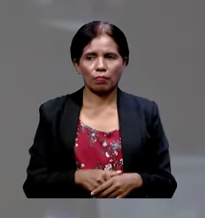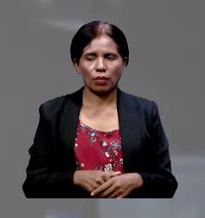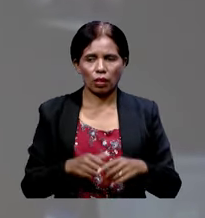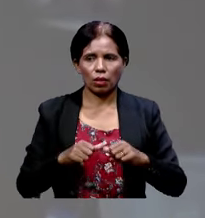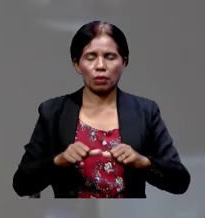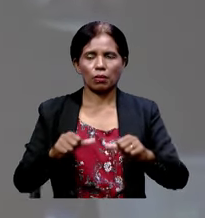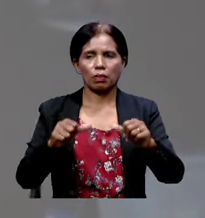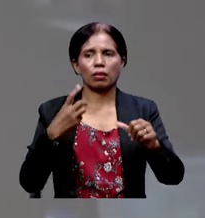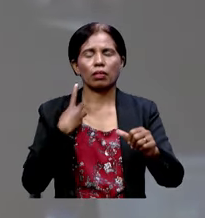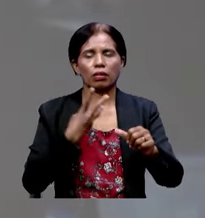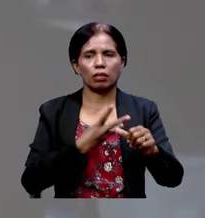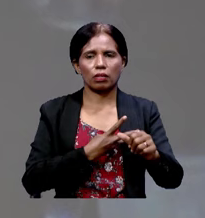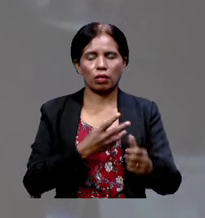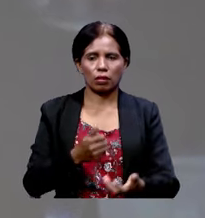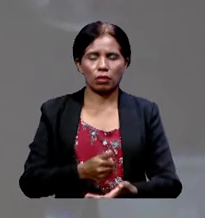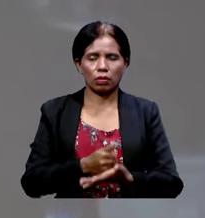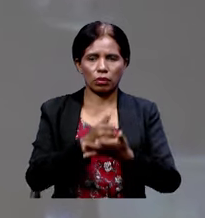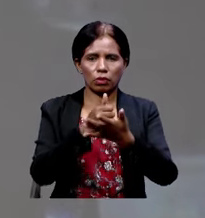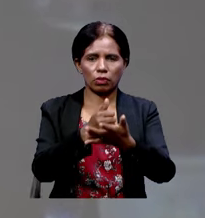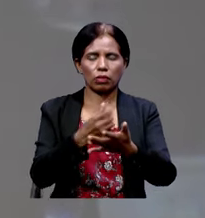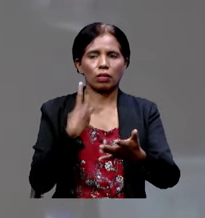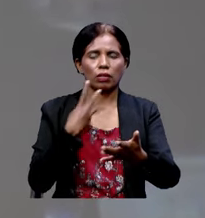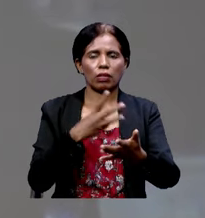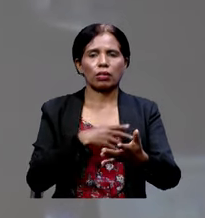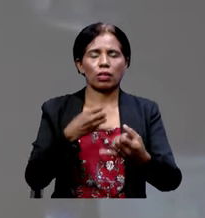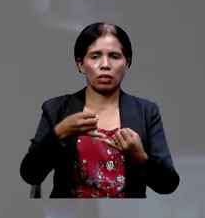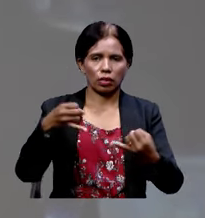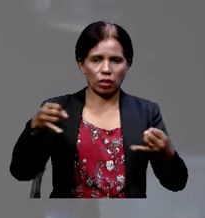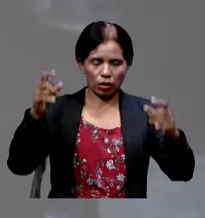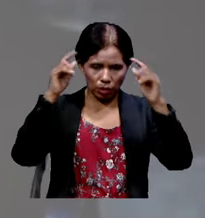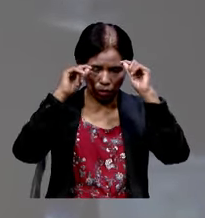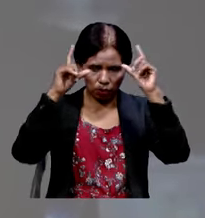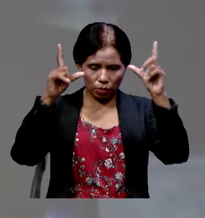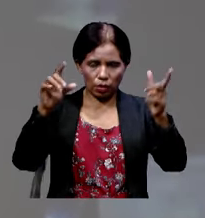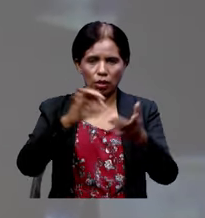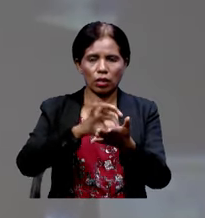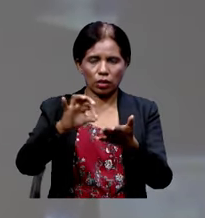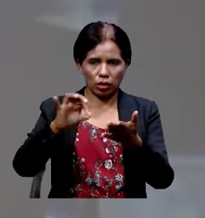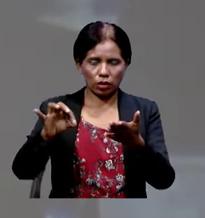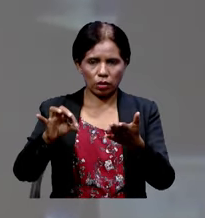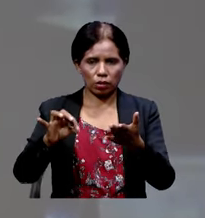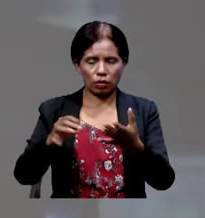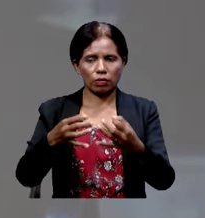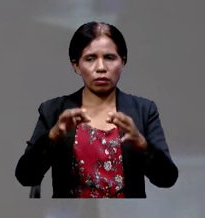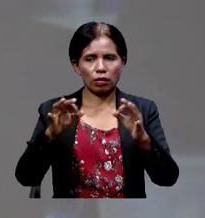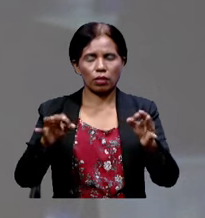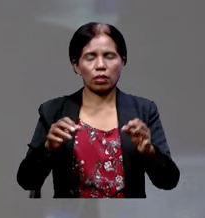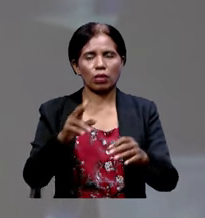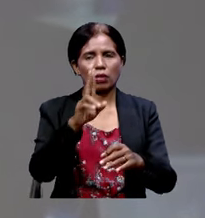continua ita defende itania tais timor nebema kresistu ona iha UNESCO